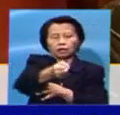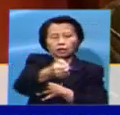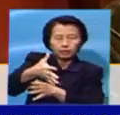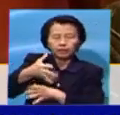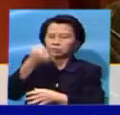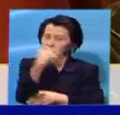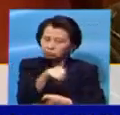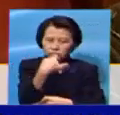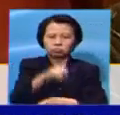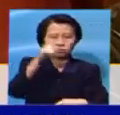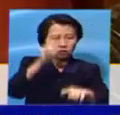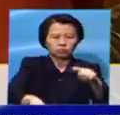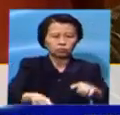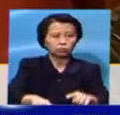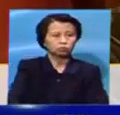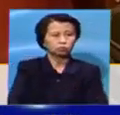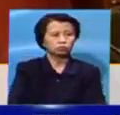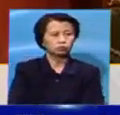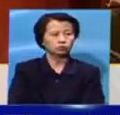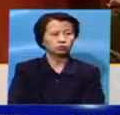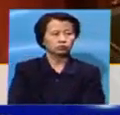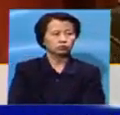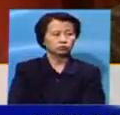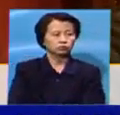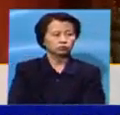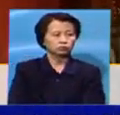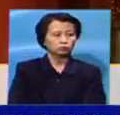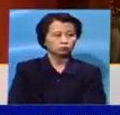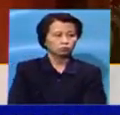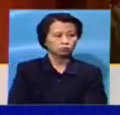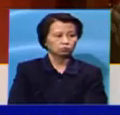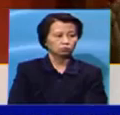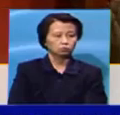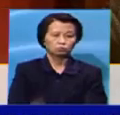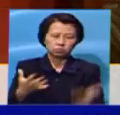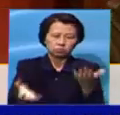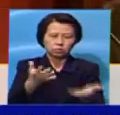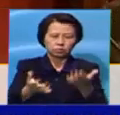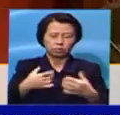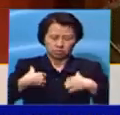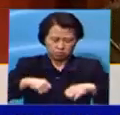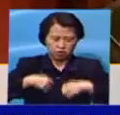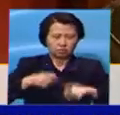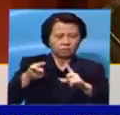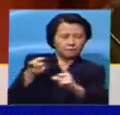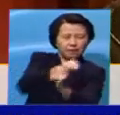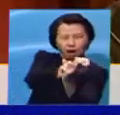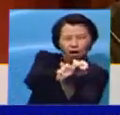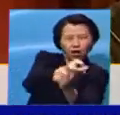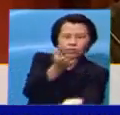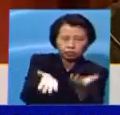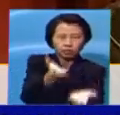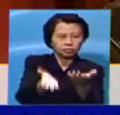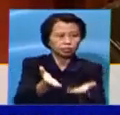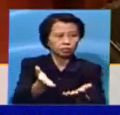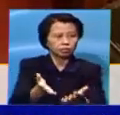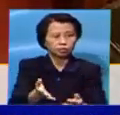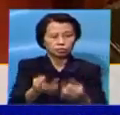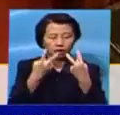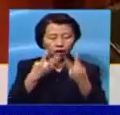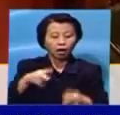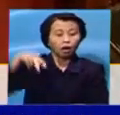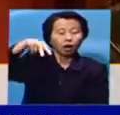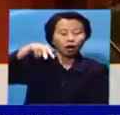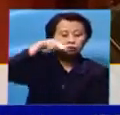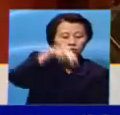motor tuersangut seluar tangkut ah seluar tersangkut Ke Apa Ke macam tulah jadi apabila kita tengok daripada atas